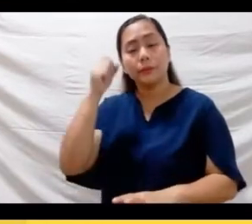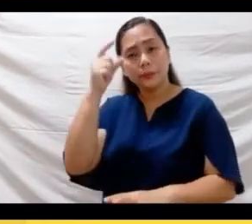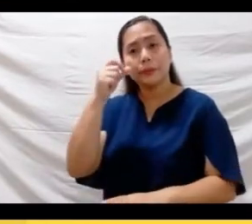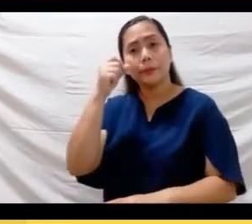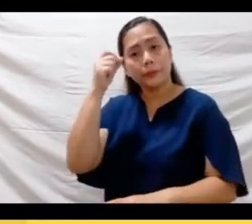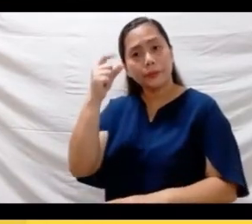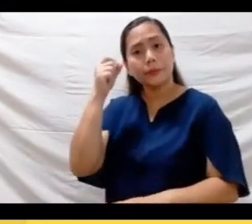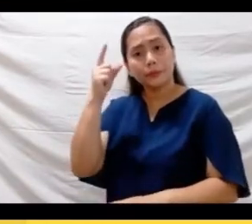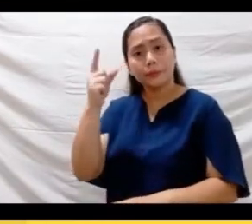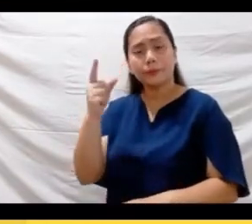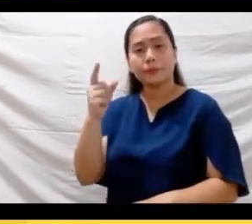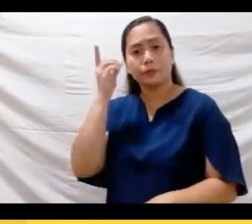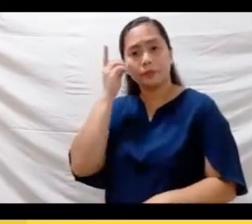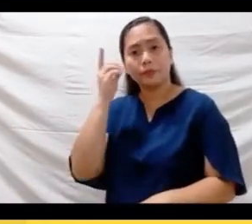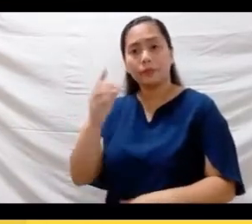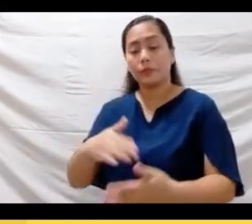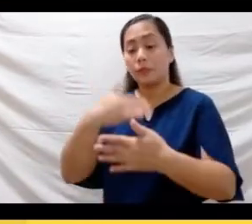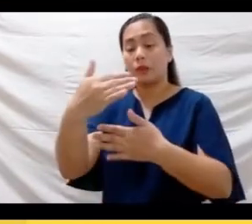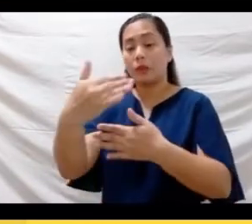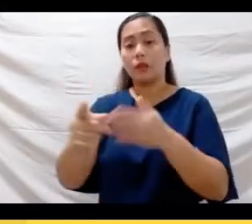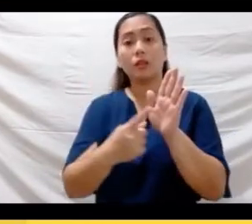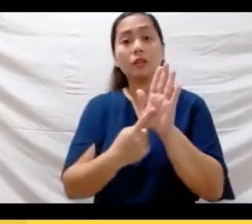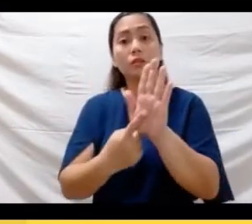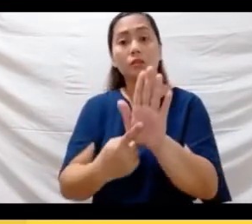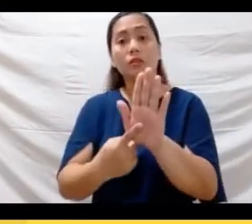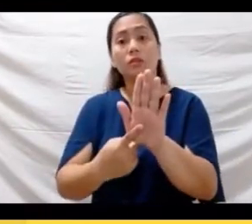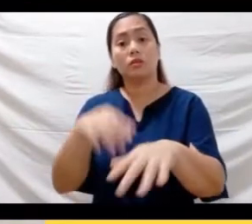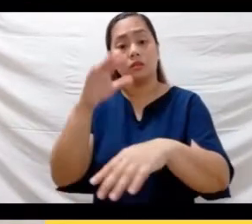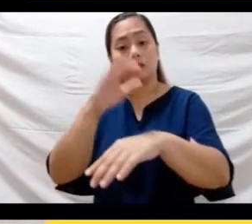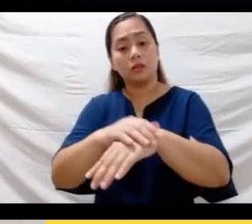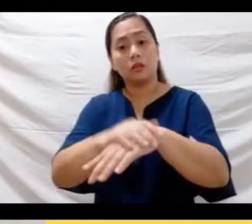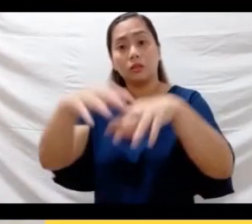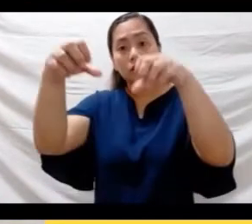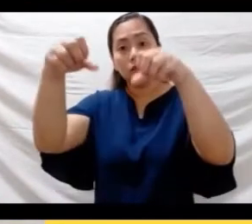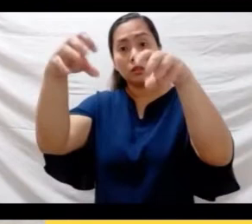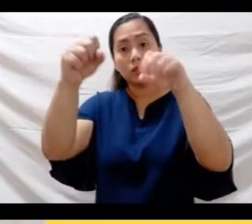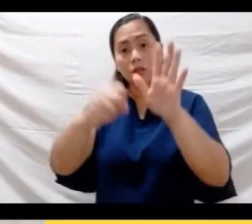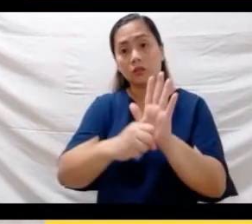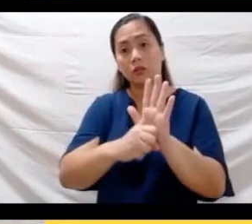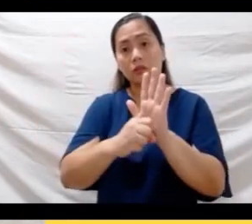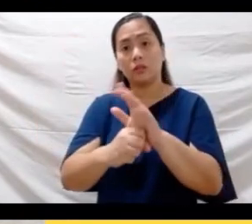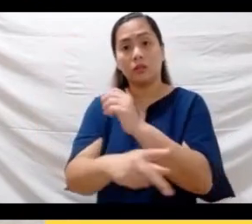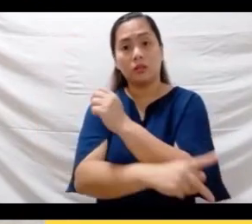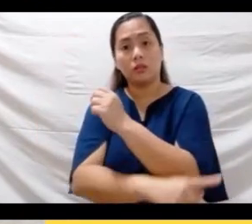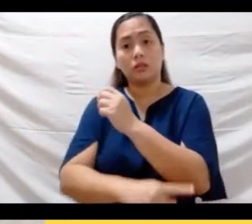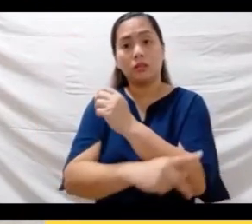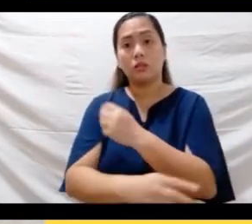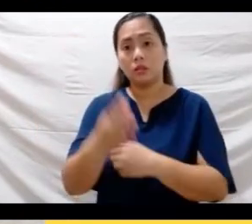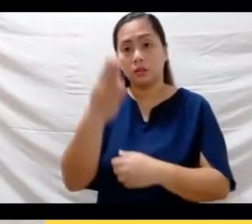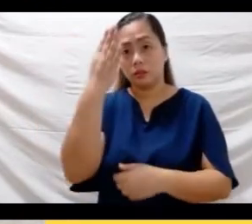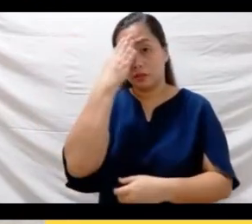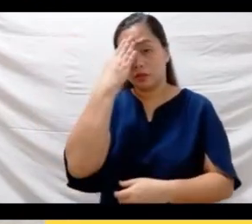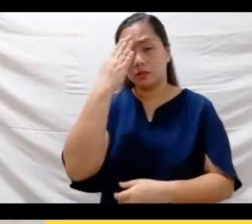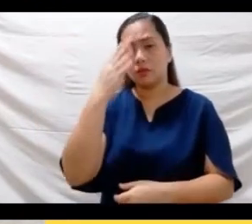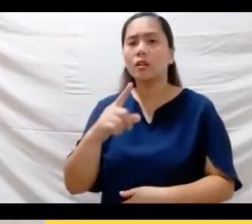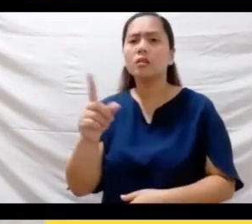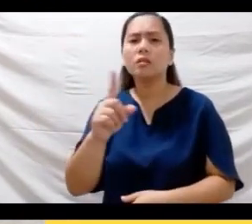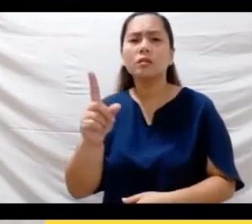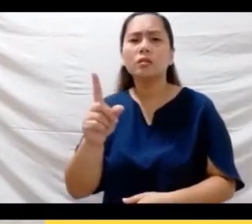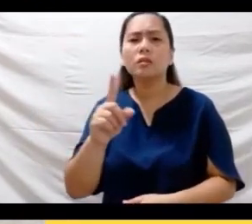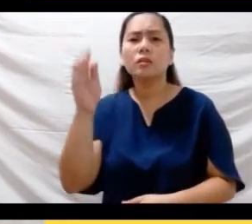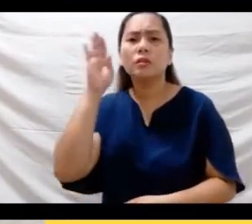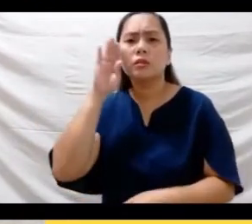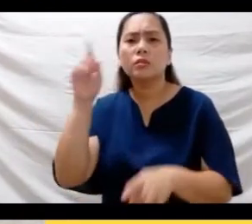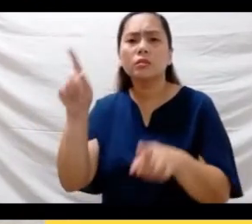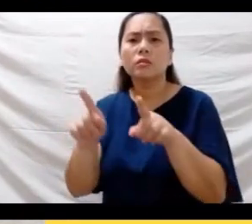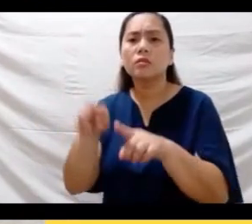namang ipinalabas ang babala ng rainfall warning signal sa probinsya ng Bulacan. Ano naman ito, Kuya